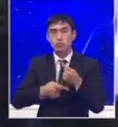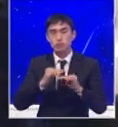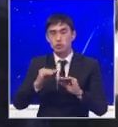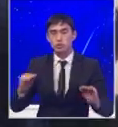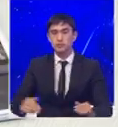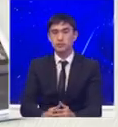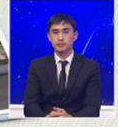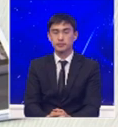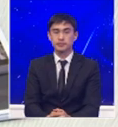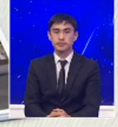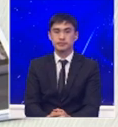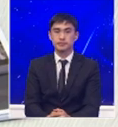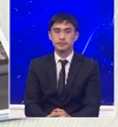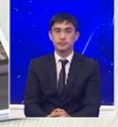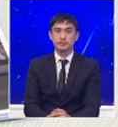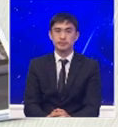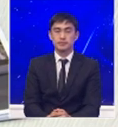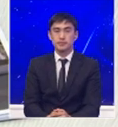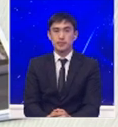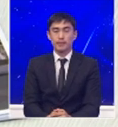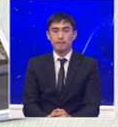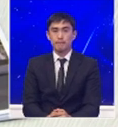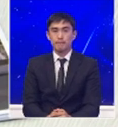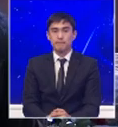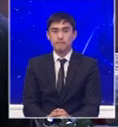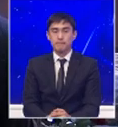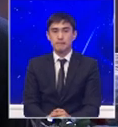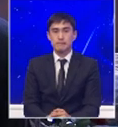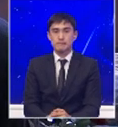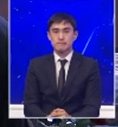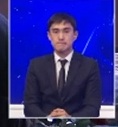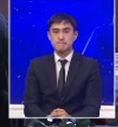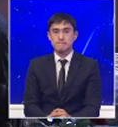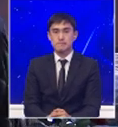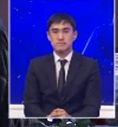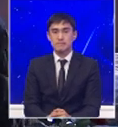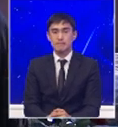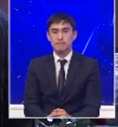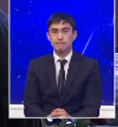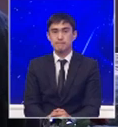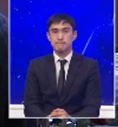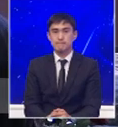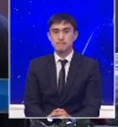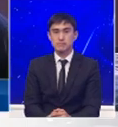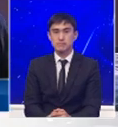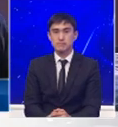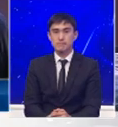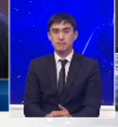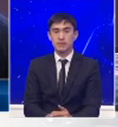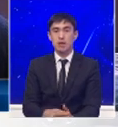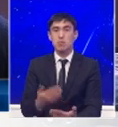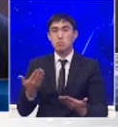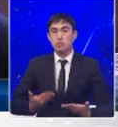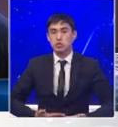потомков. Кенесары өз заманында Ресей патшасымен де, Кытай билеушісімен де. При